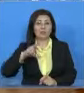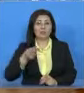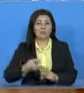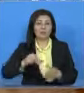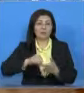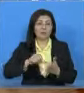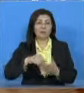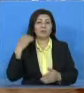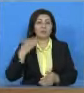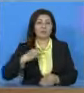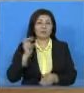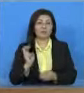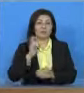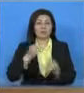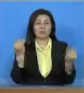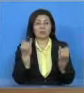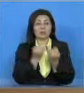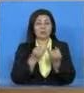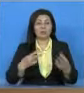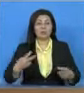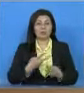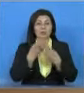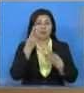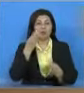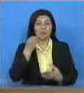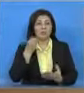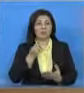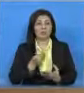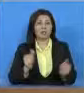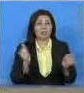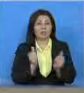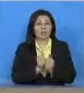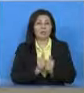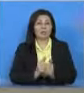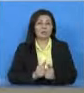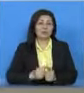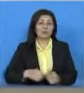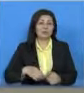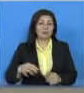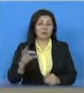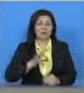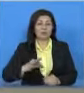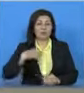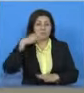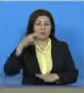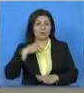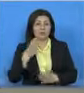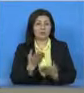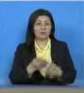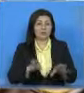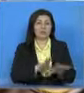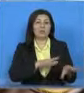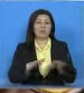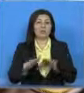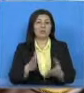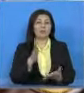нем в Актюбинскую область прибыли гости из Нур-Султана, Алматы, соседних регионов страны. Было отмечено, что подобные